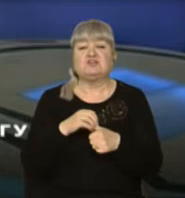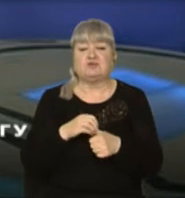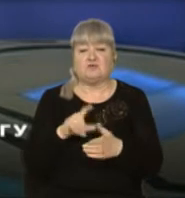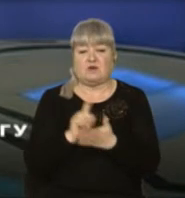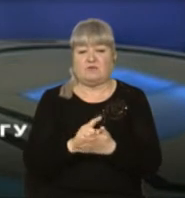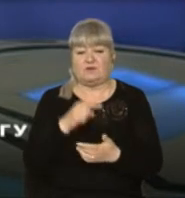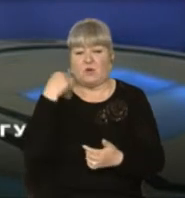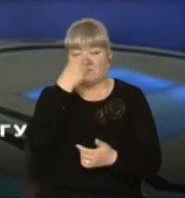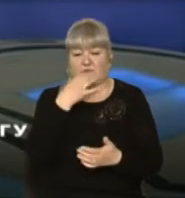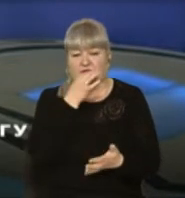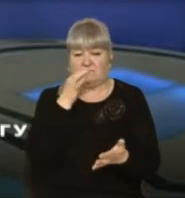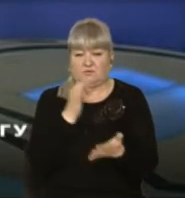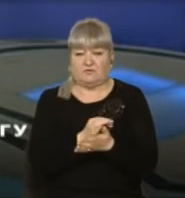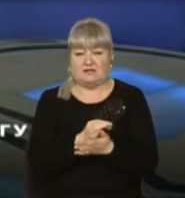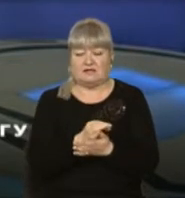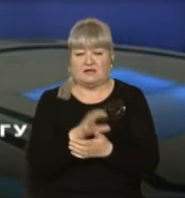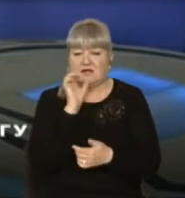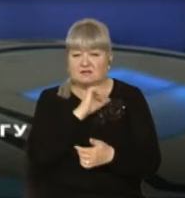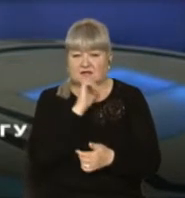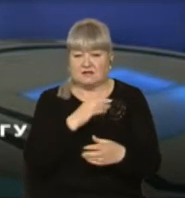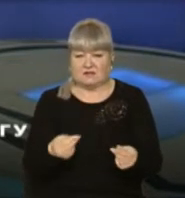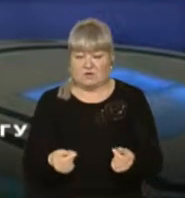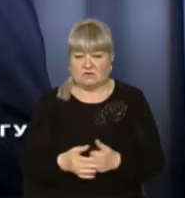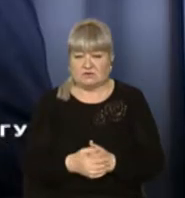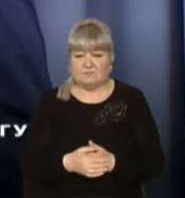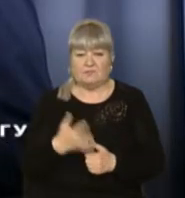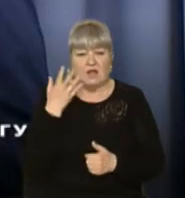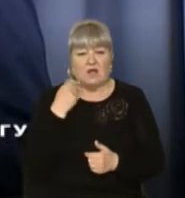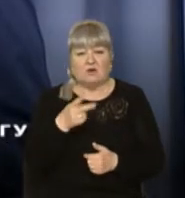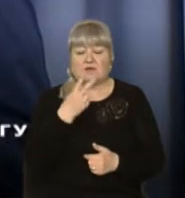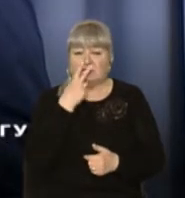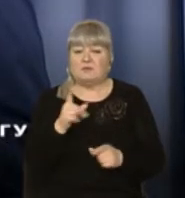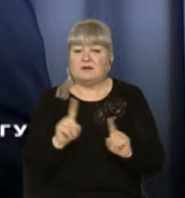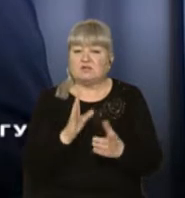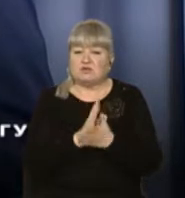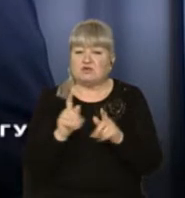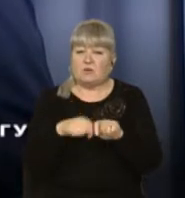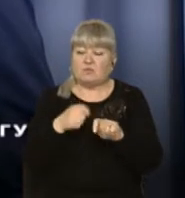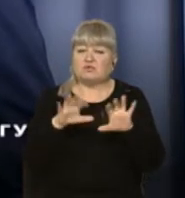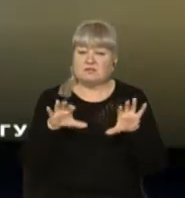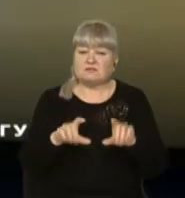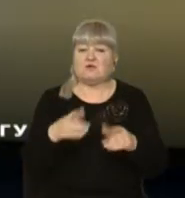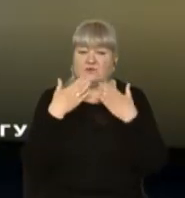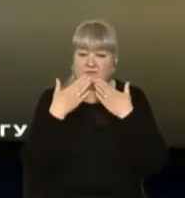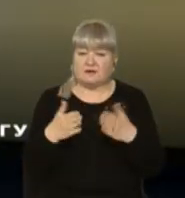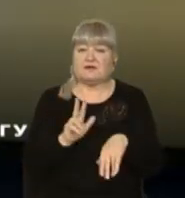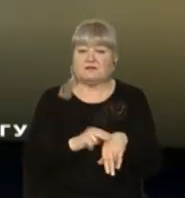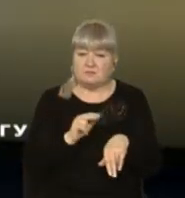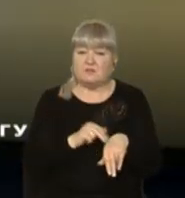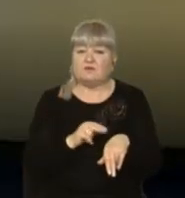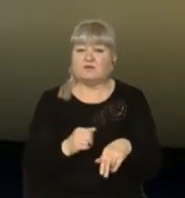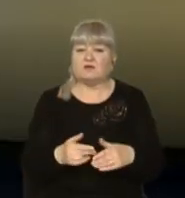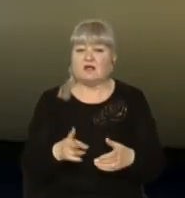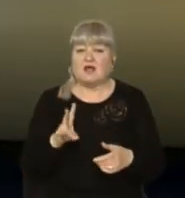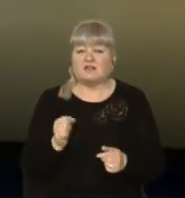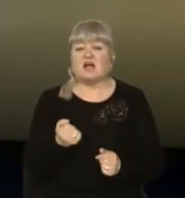особисто відповідати за розкрадання діючих коштів. Коли ось тут є порушення закону, чи зверталися ви до правоохоронних органів? Так, звертаємося ми до правоохоронних органів, але